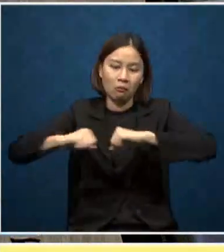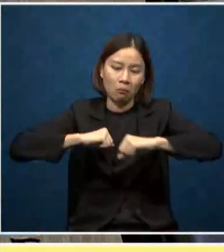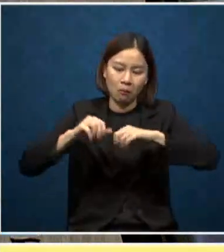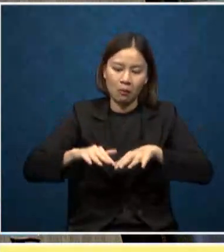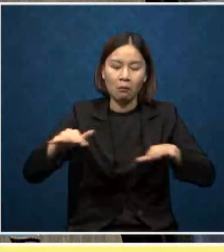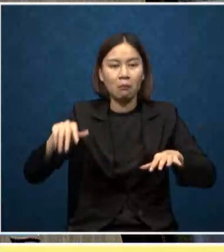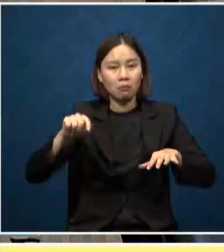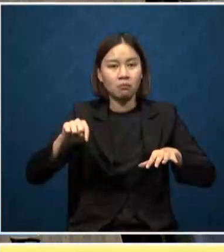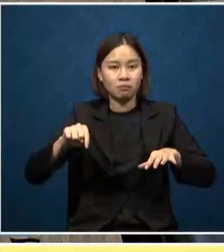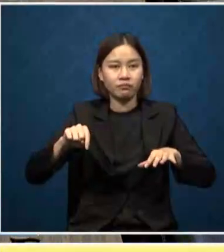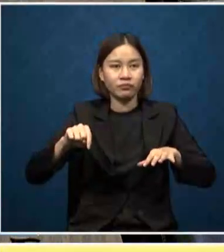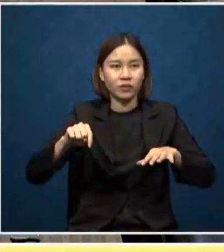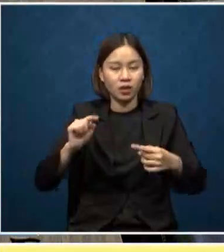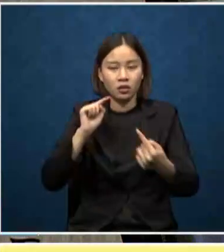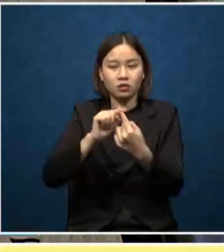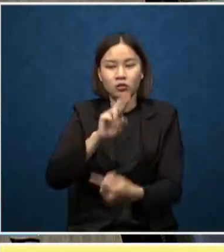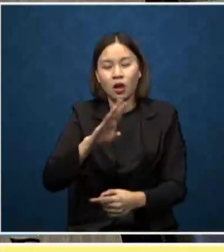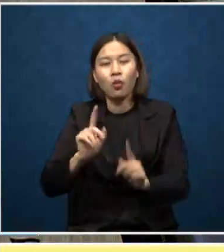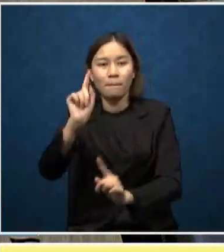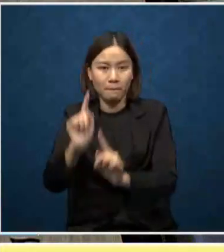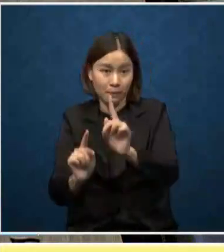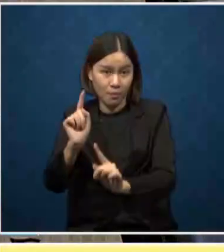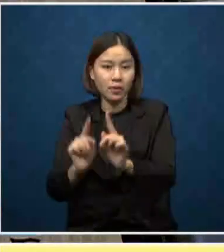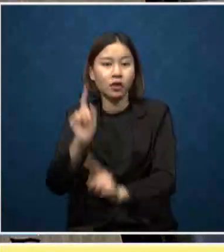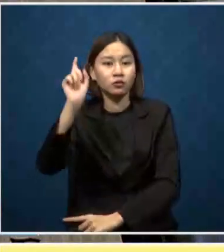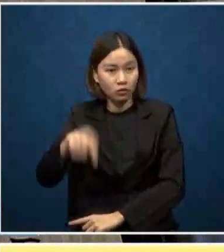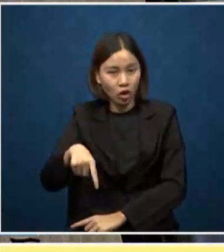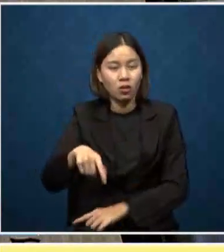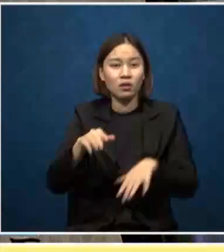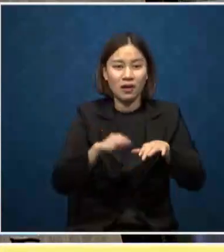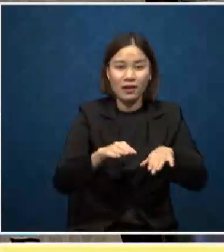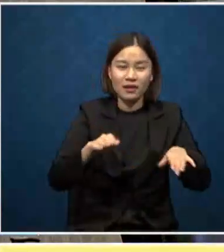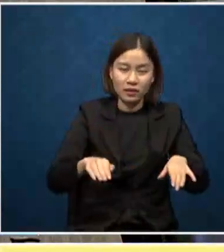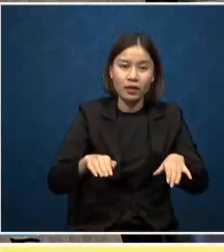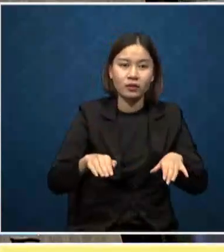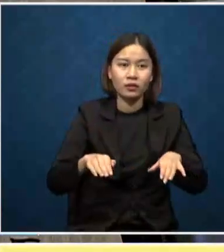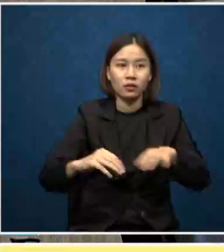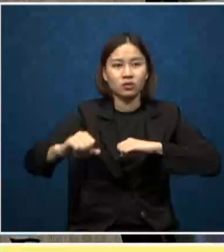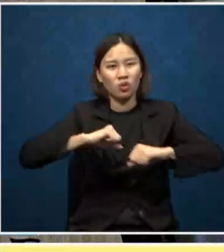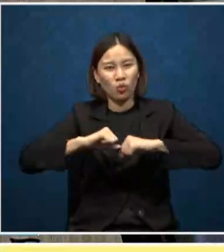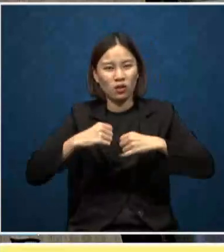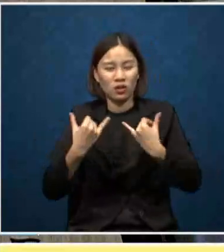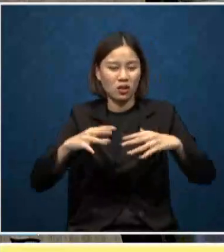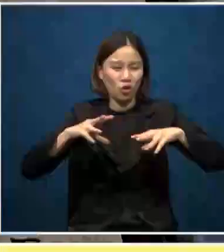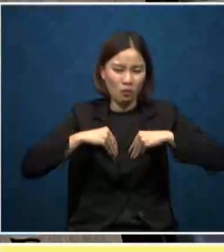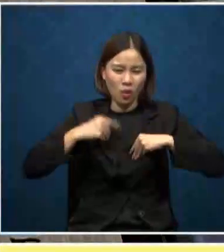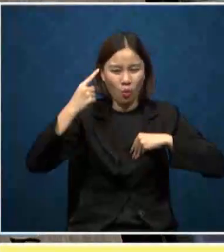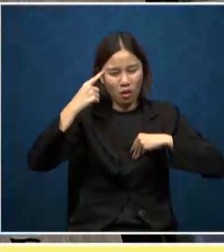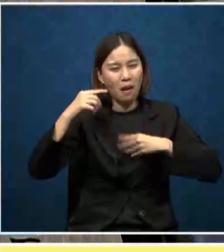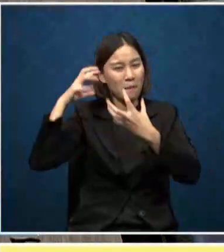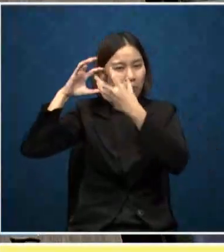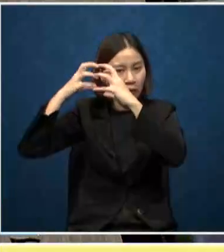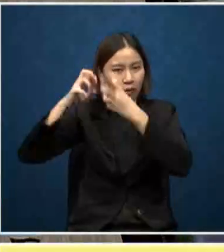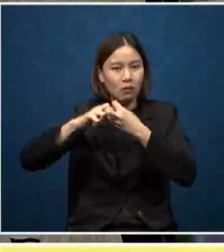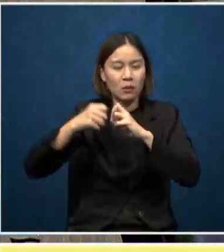นั้นต้องให้เคถึงระบบคัดกรองมากขึ้นเด็กน้อยคนเยาวชนน้อยคนที่จะยอมรับว่าตัวเองมีปัญหาสุขภาพ